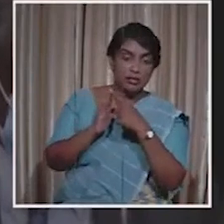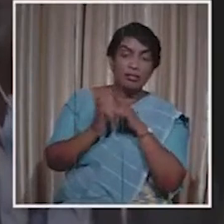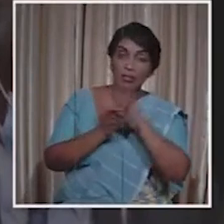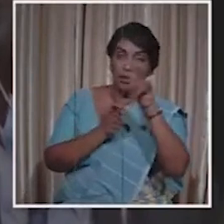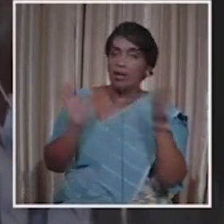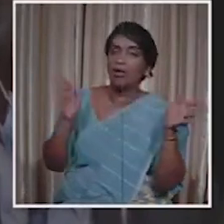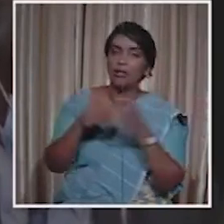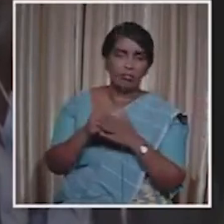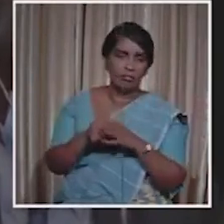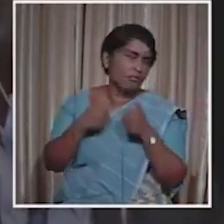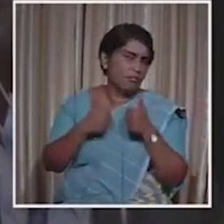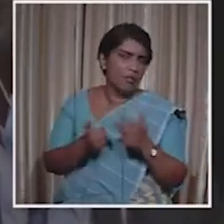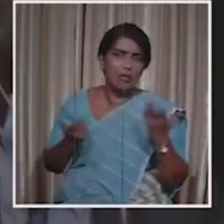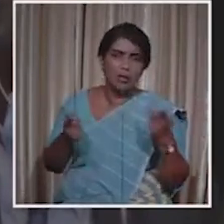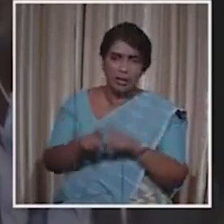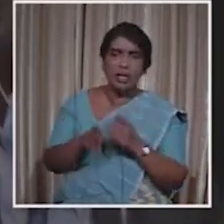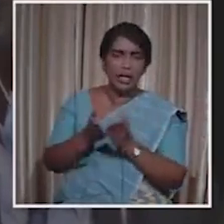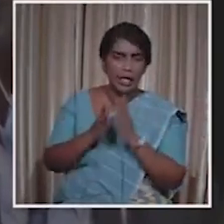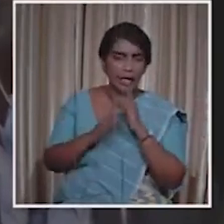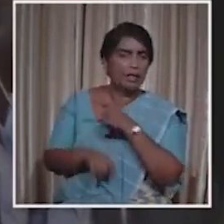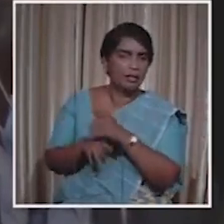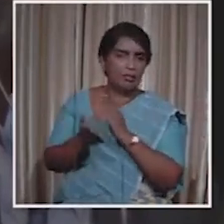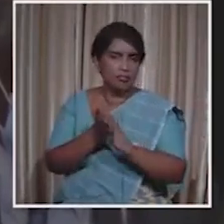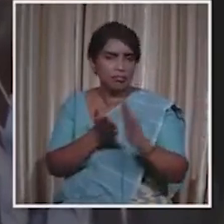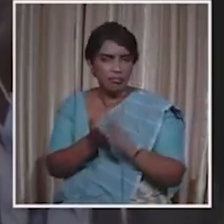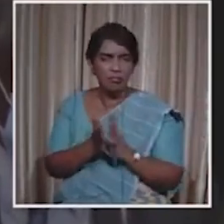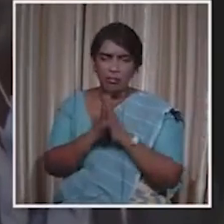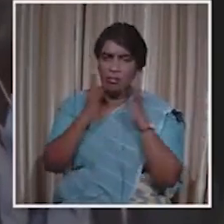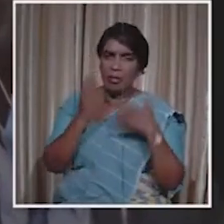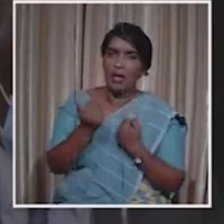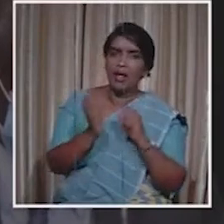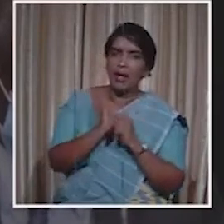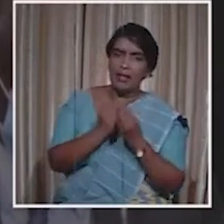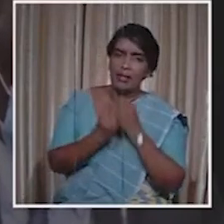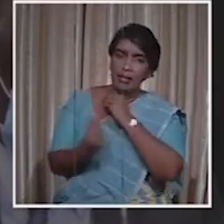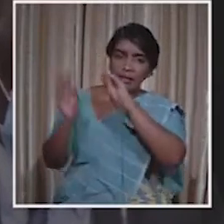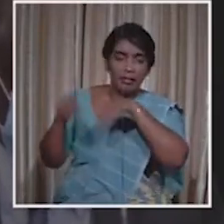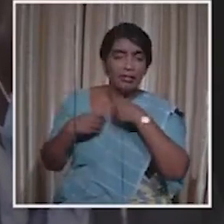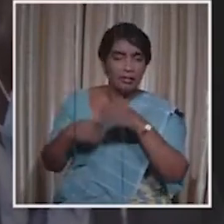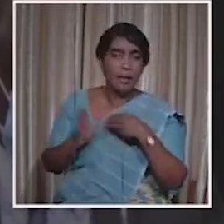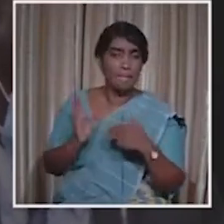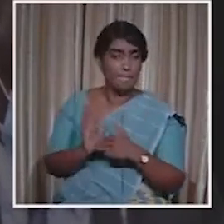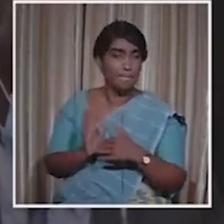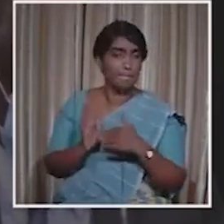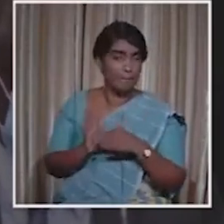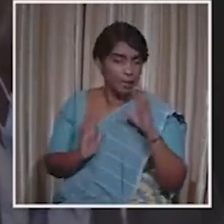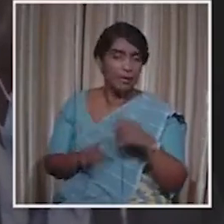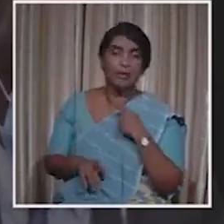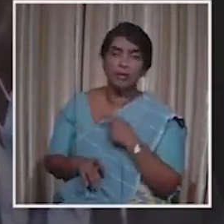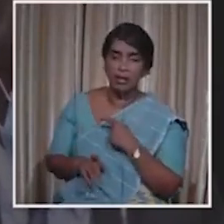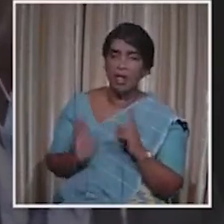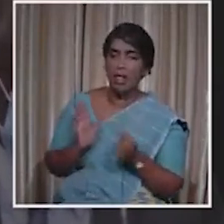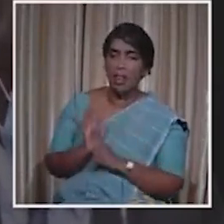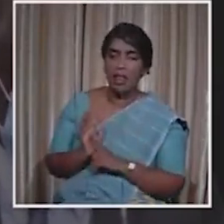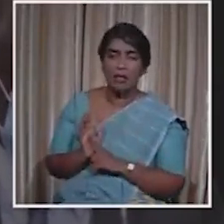இந்த அரசாங்கம் இந்தியாவிடம் இவ்வளவு கடன்களை வாங்குகிறது, $3,000 மில்லியன் வாங்குகிறது, 5 லட்சம் மெட்ரிக் டன் வரையான